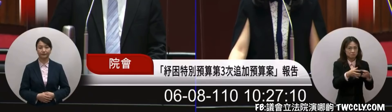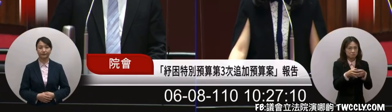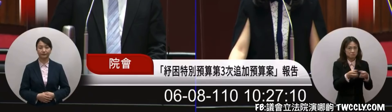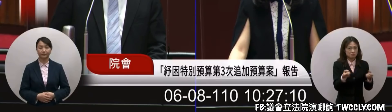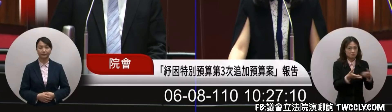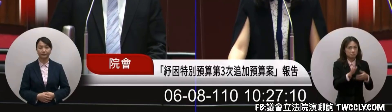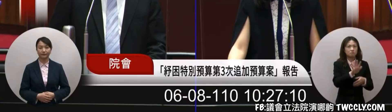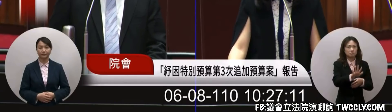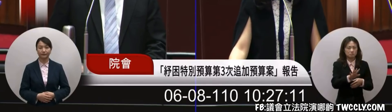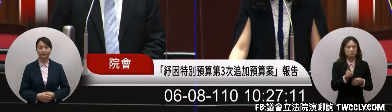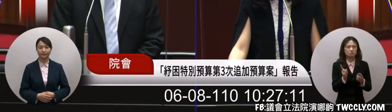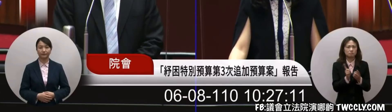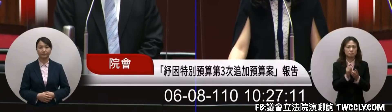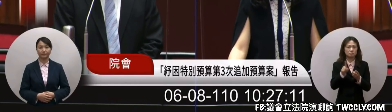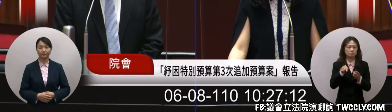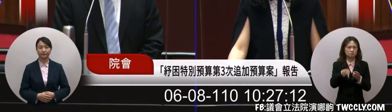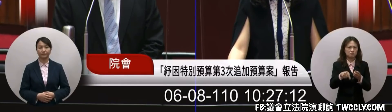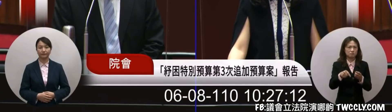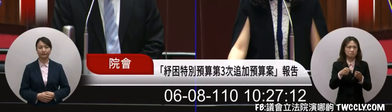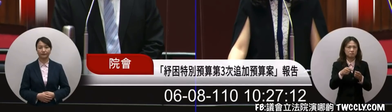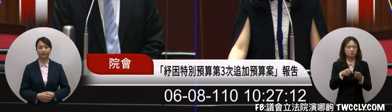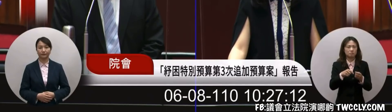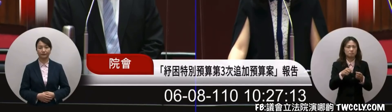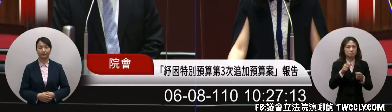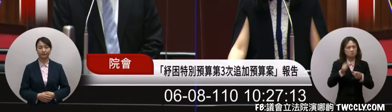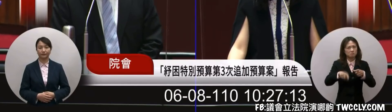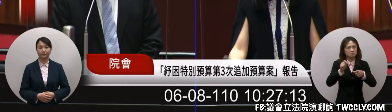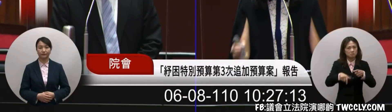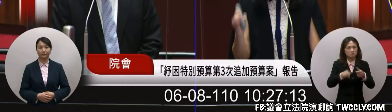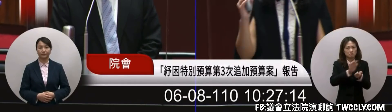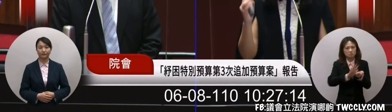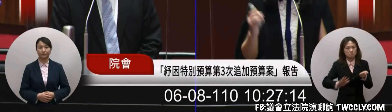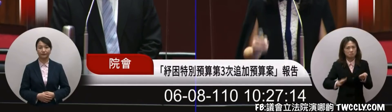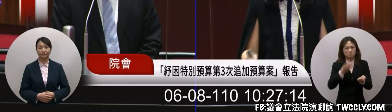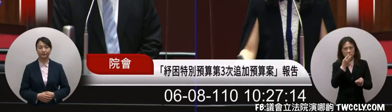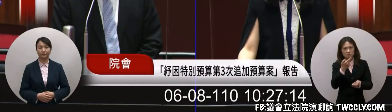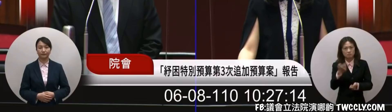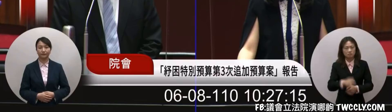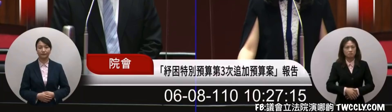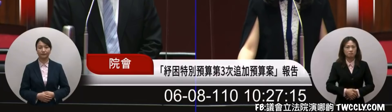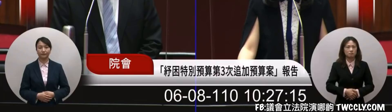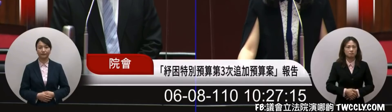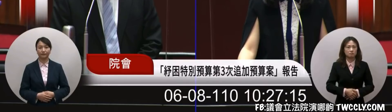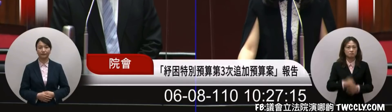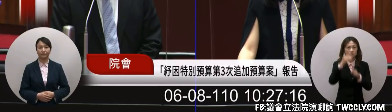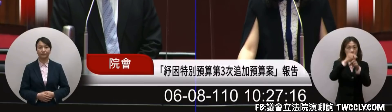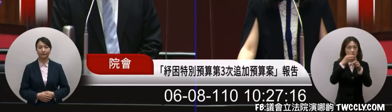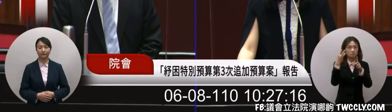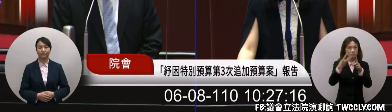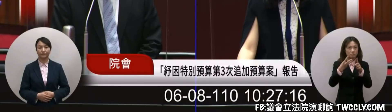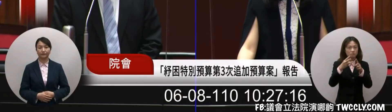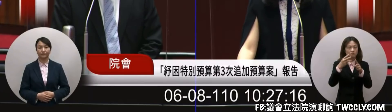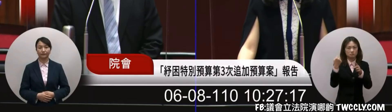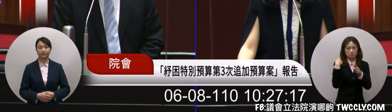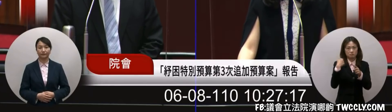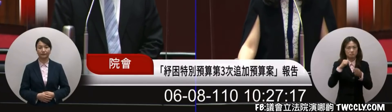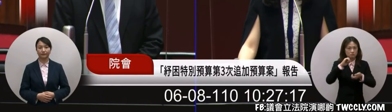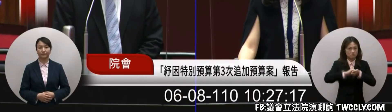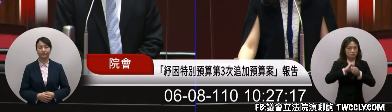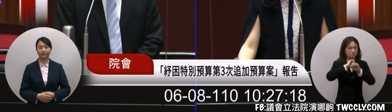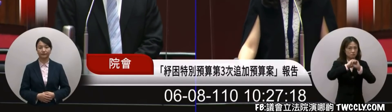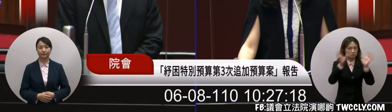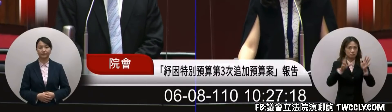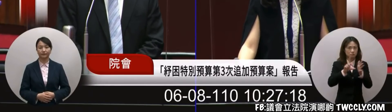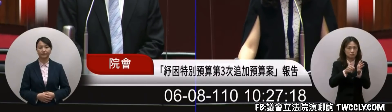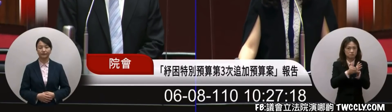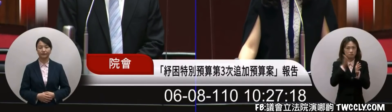其实也是对于我们的护国神山群是受到相当大的威胁。那现在三级警戒在昨天已经确定延长了，也造成我们